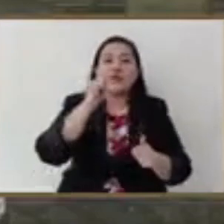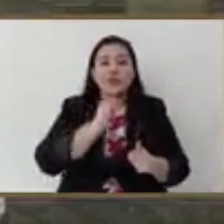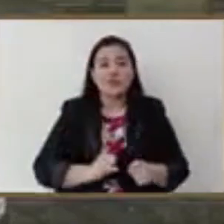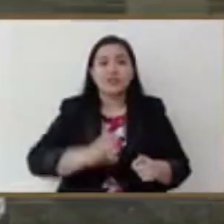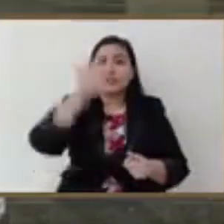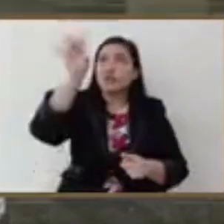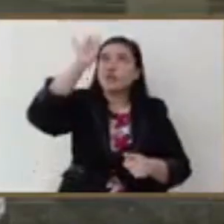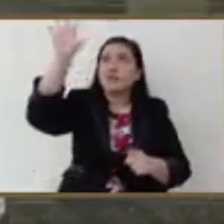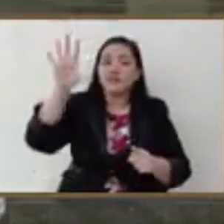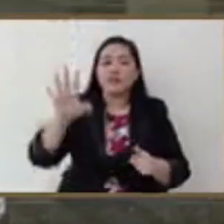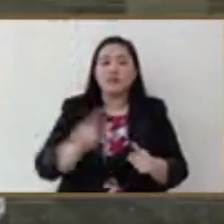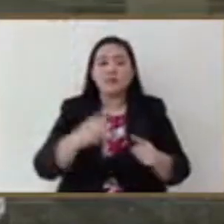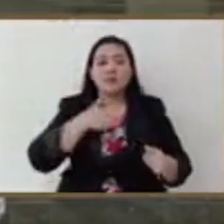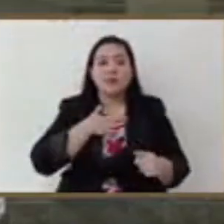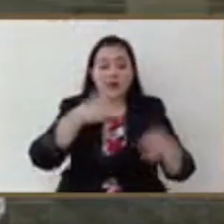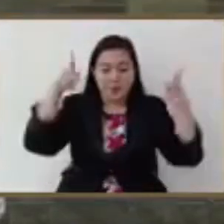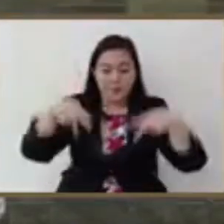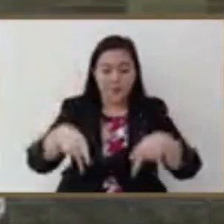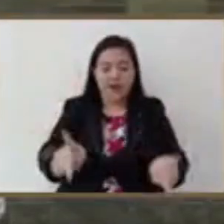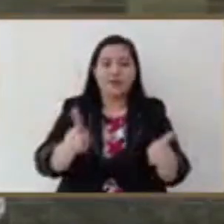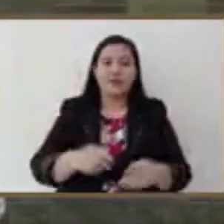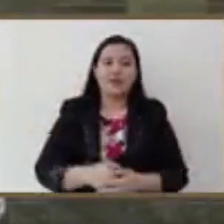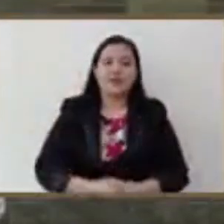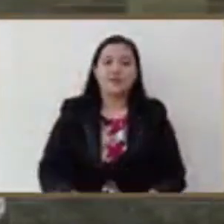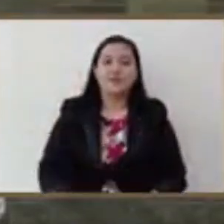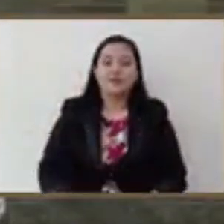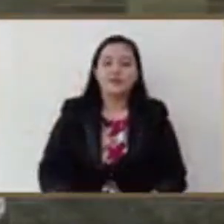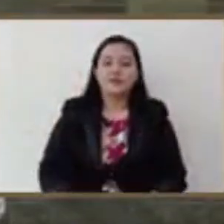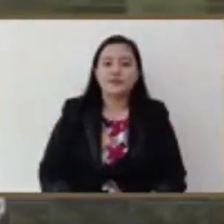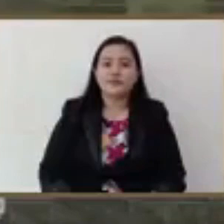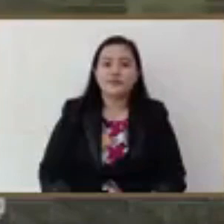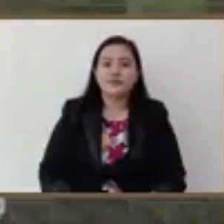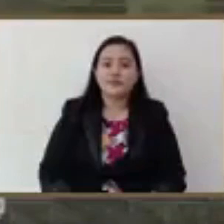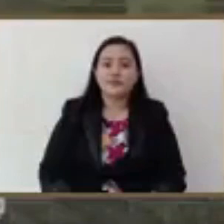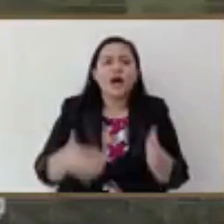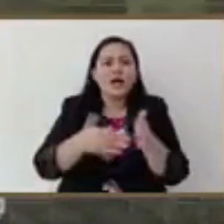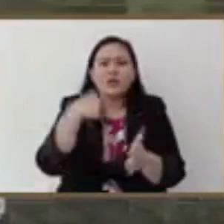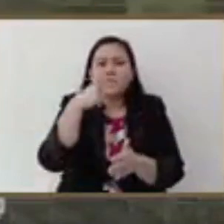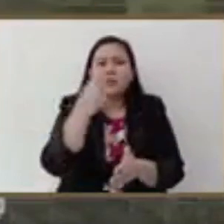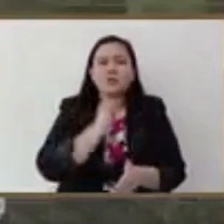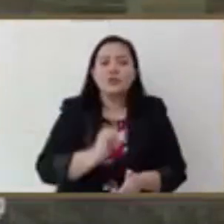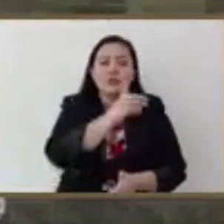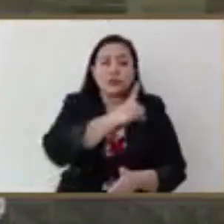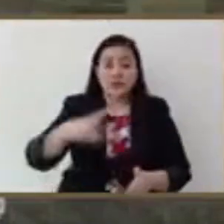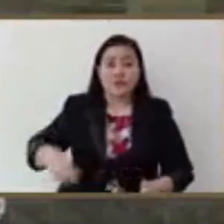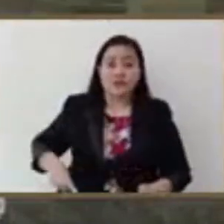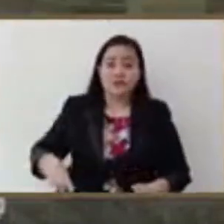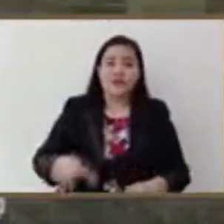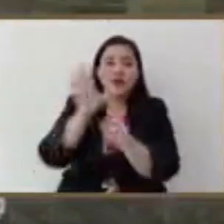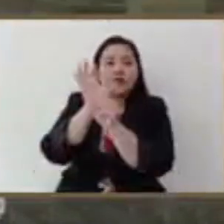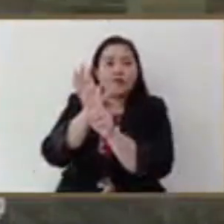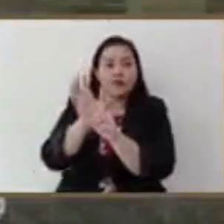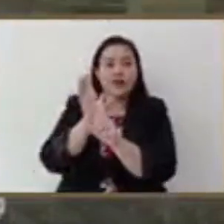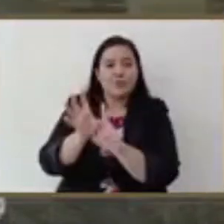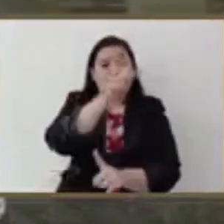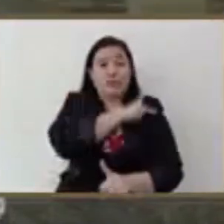paa. See that? That's David. Kapatid, sino si David? Hari, mga kapatid, kilalang hari. Pero yan ang